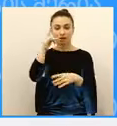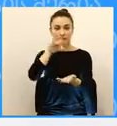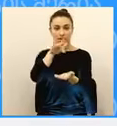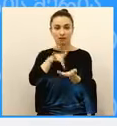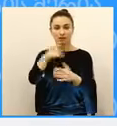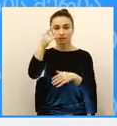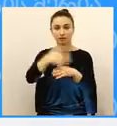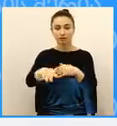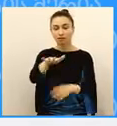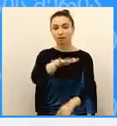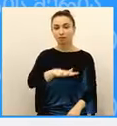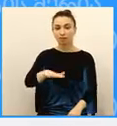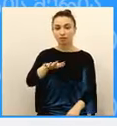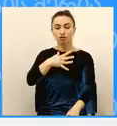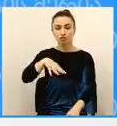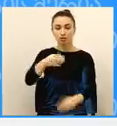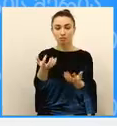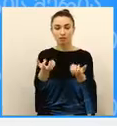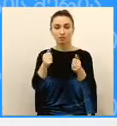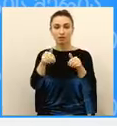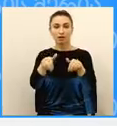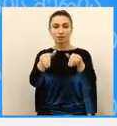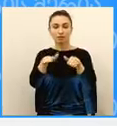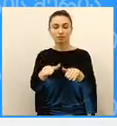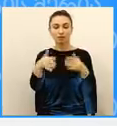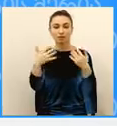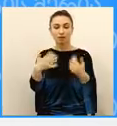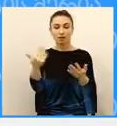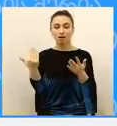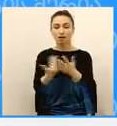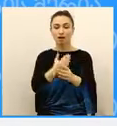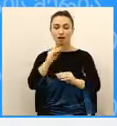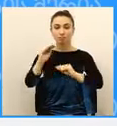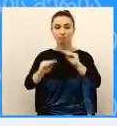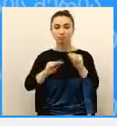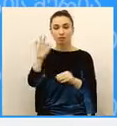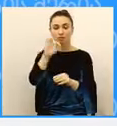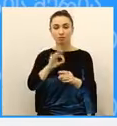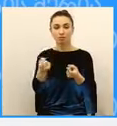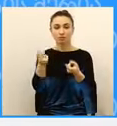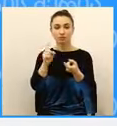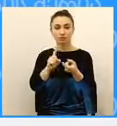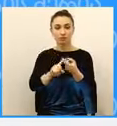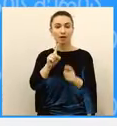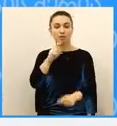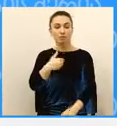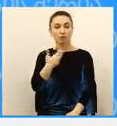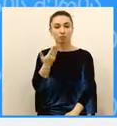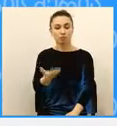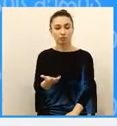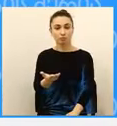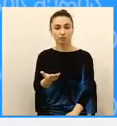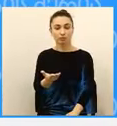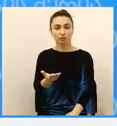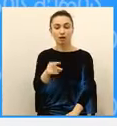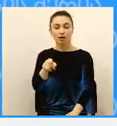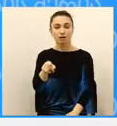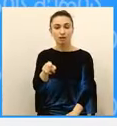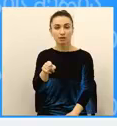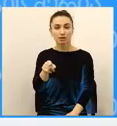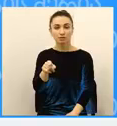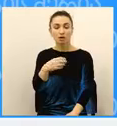ცენტრში და ჩვენ მივიღეთ გადაწყვეტილება მის განახლებასთან დაკავშირებით რა თქმა უნდა